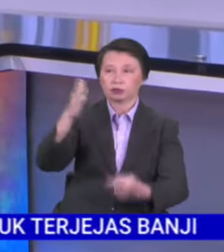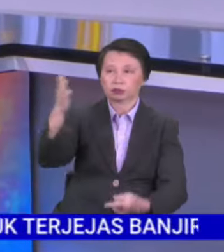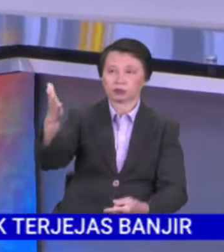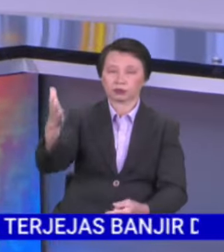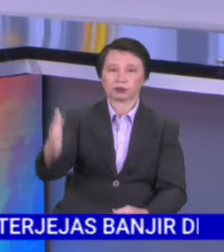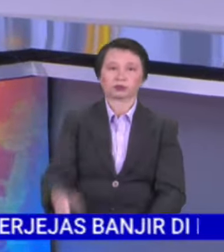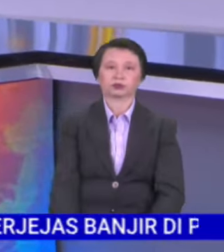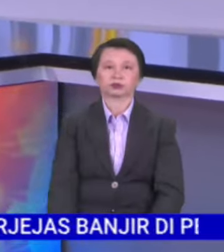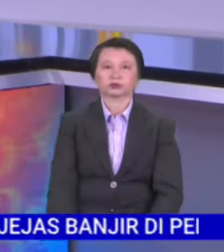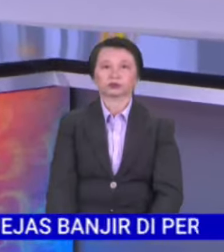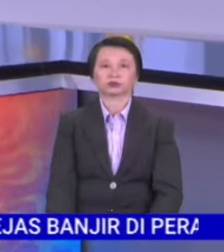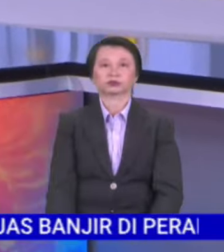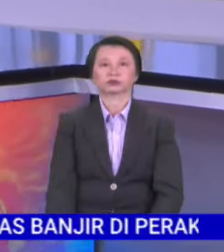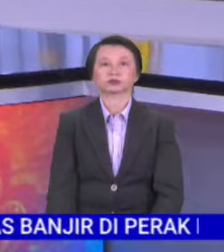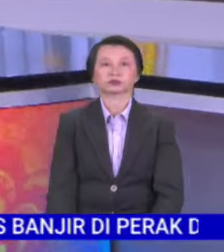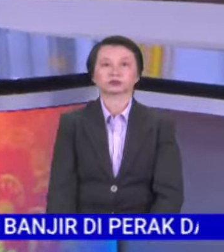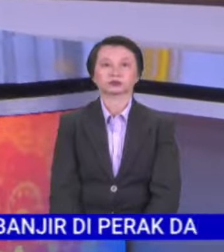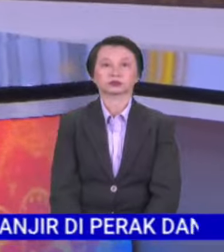Zatul.